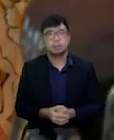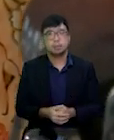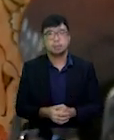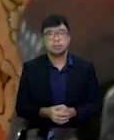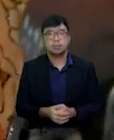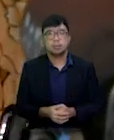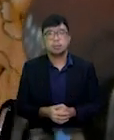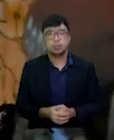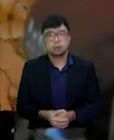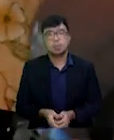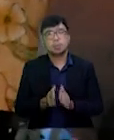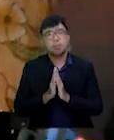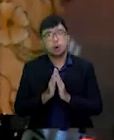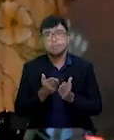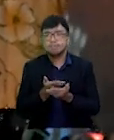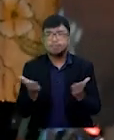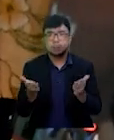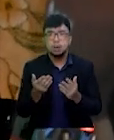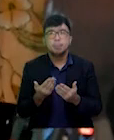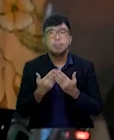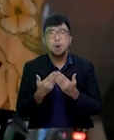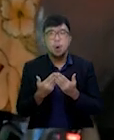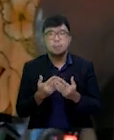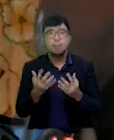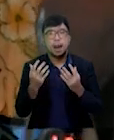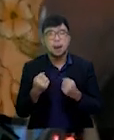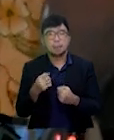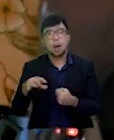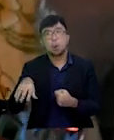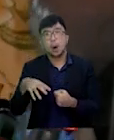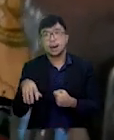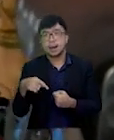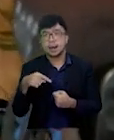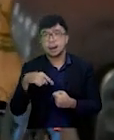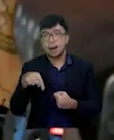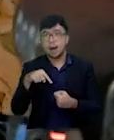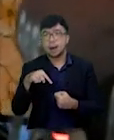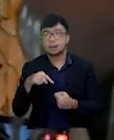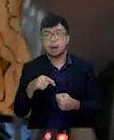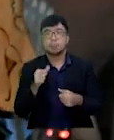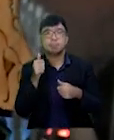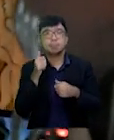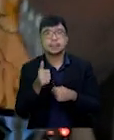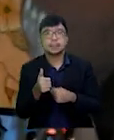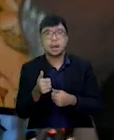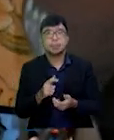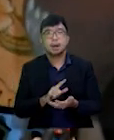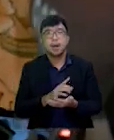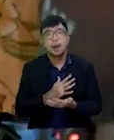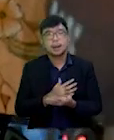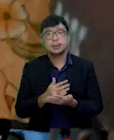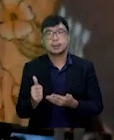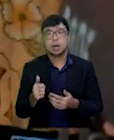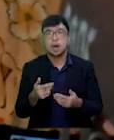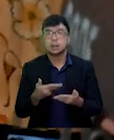doa Hai hitam itu keluarga cepat berjalan nih susah Yang kulit